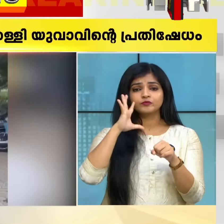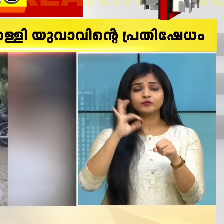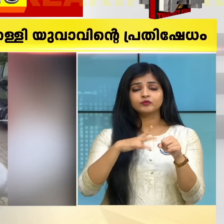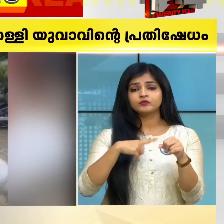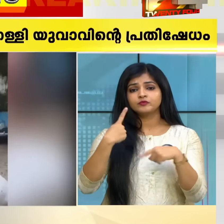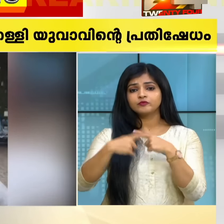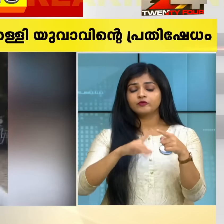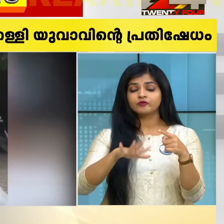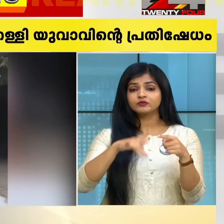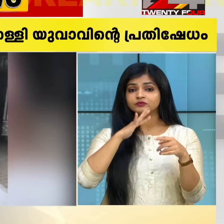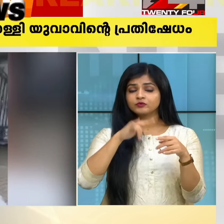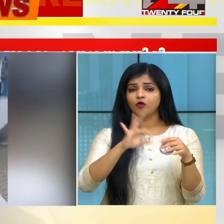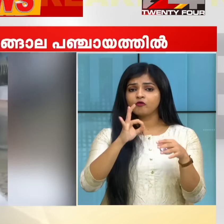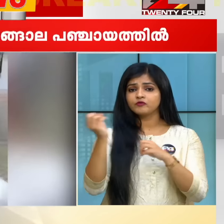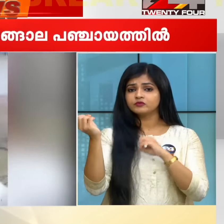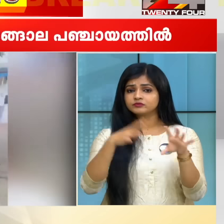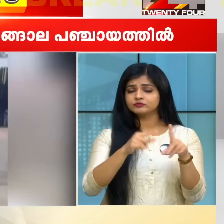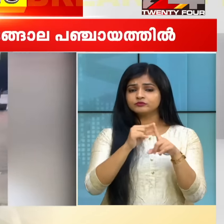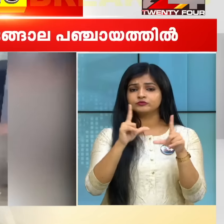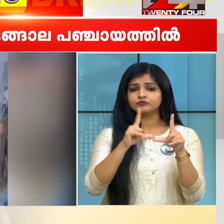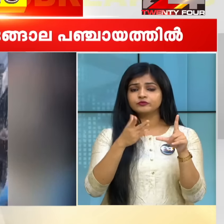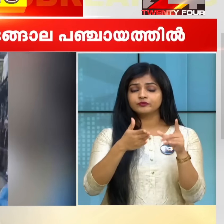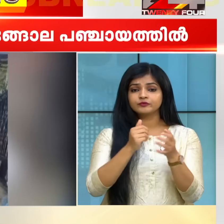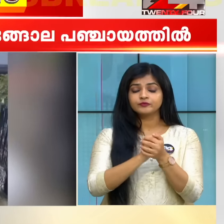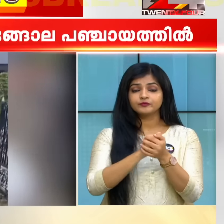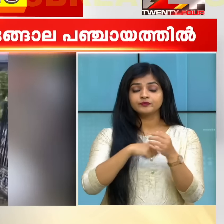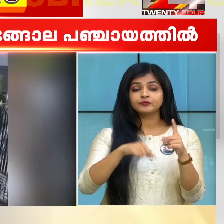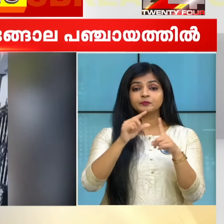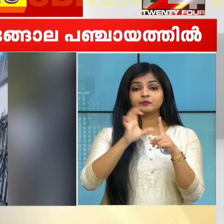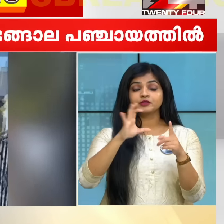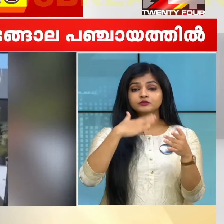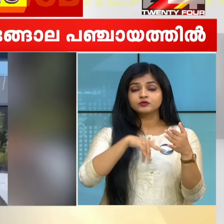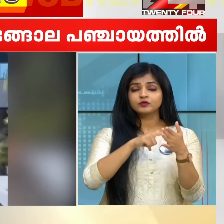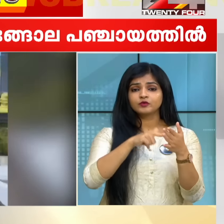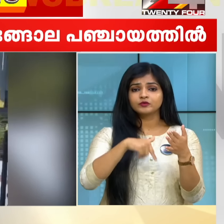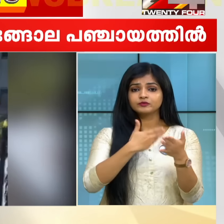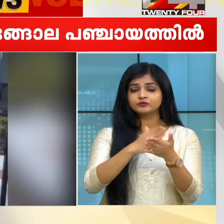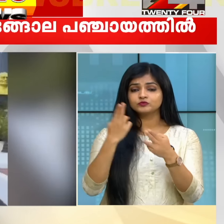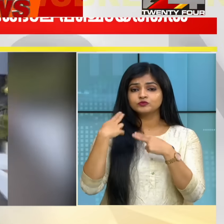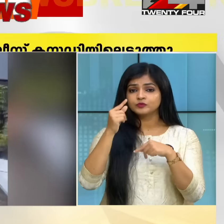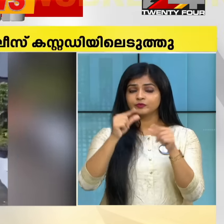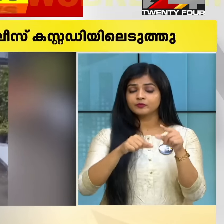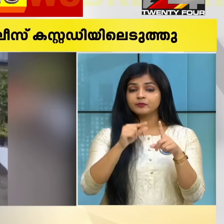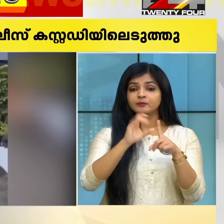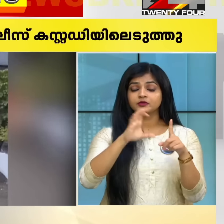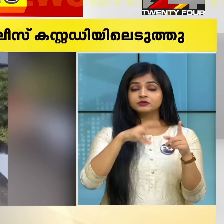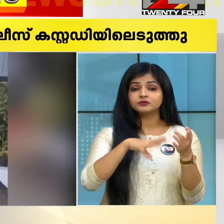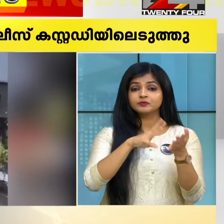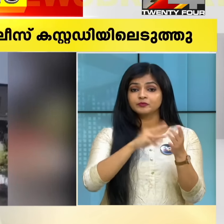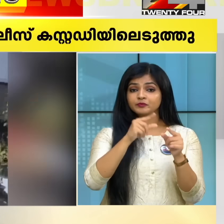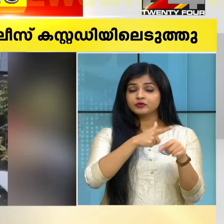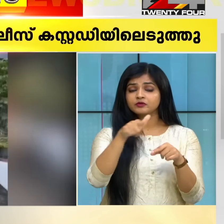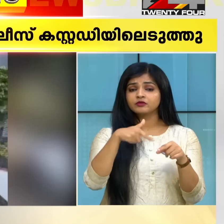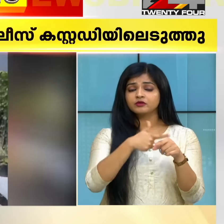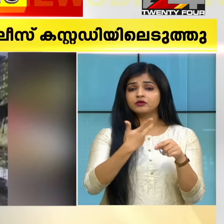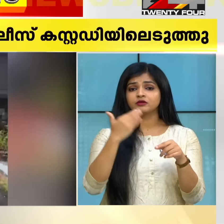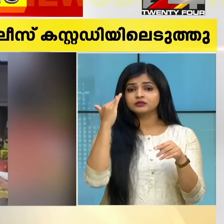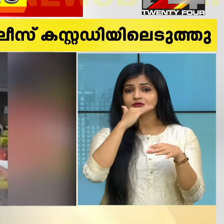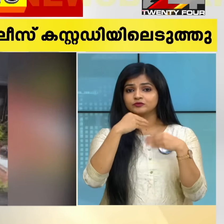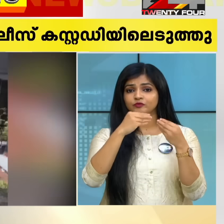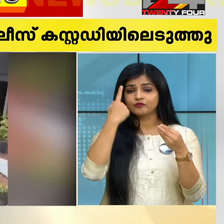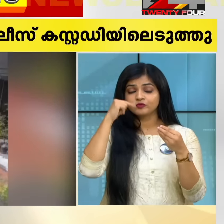കൊണ്ടുവന്ന ഇതിലിട്ടത്. ഇന്ന് പഞ്ചായത്തിലെ ഹരിതകർമ്മസേനയെയും ഞങ്ങളെയും പഞ്ചായത്ത് മെമ്പർമാരെയും കരിവാരി തേക്കാൻ വേണ്ടി അദ്ദേഹം ഉച്ചയായപ്പോൾ